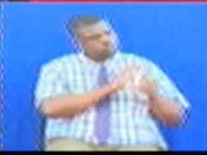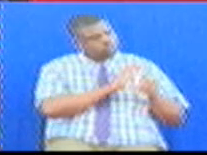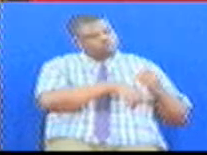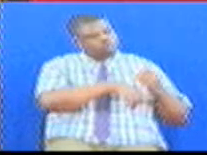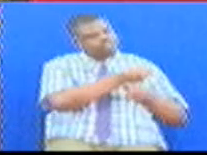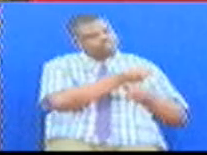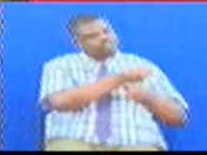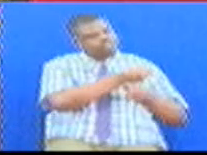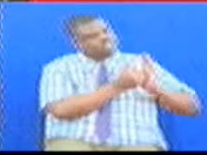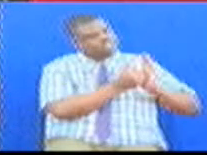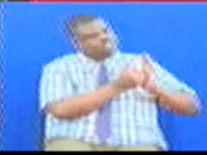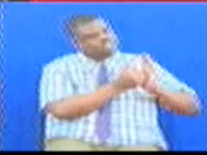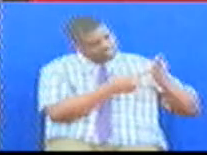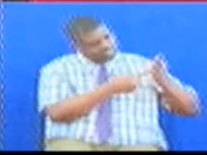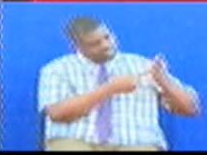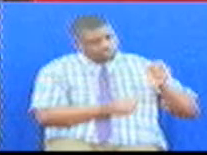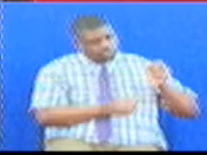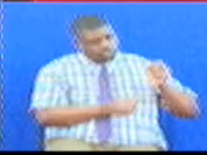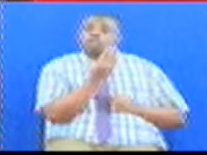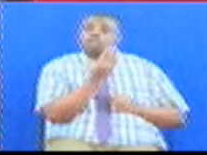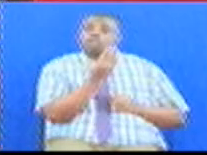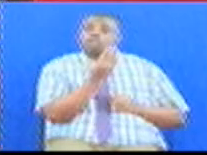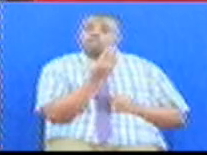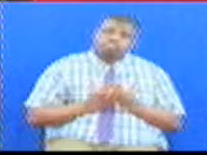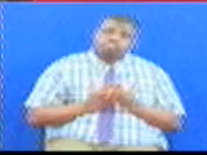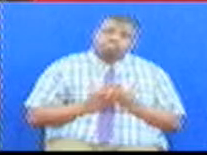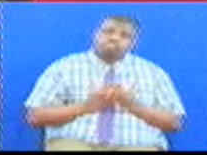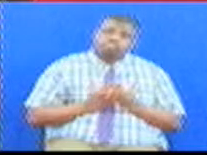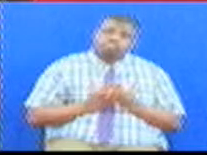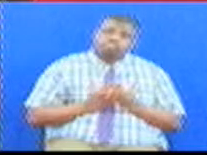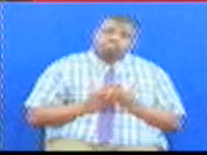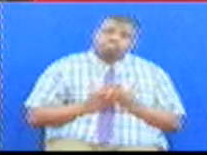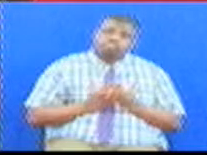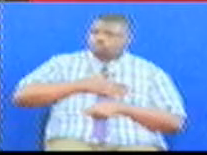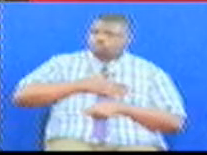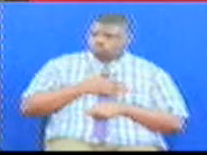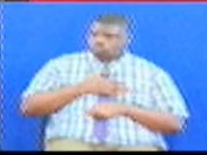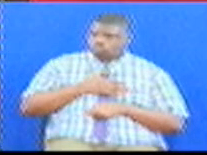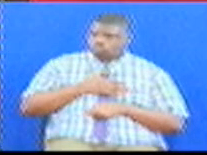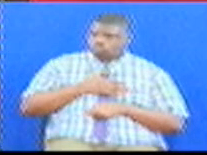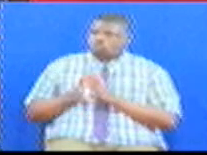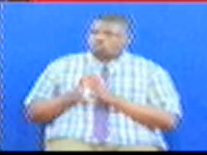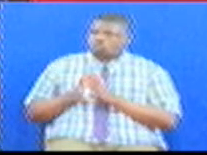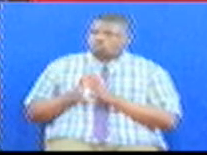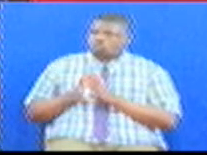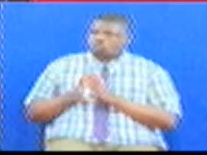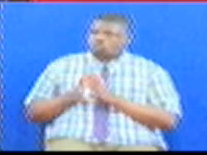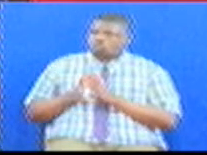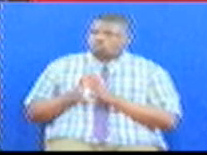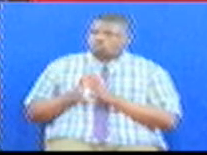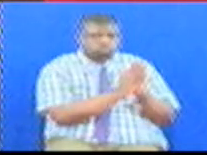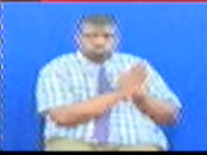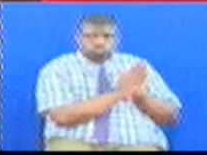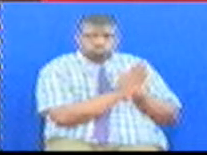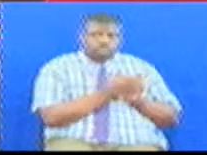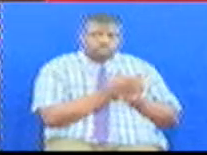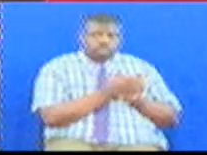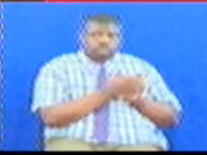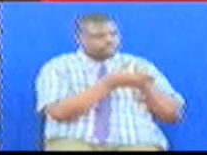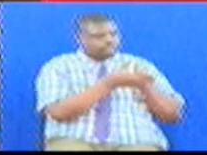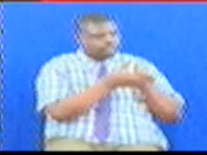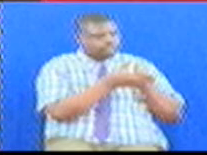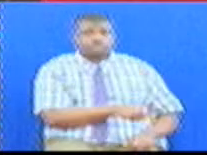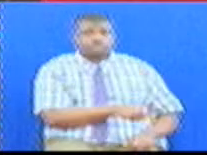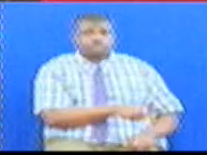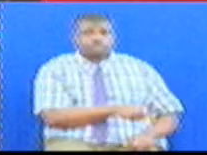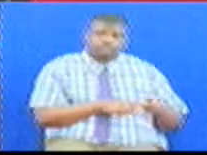sheria hizi ambazo tumeweza kupitia kama kamati yetu namba 13. Mwisho yote, naomba kushukuru sana na spika mwenyewe,